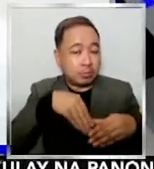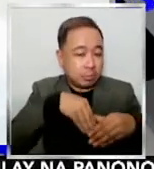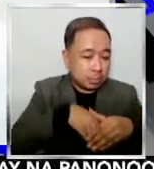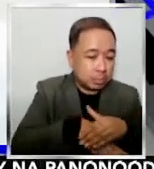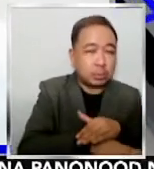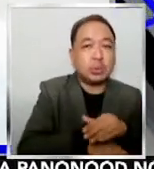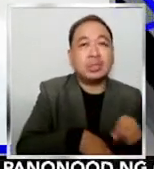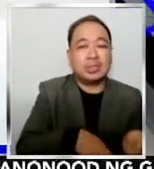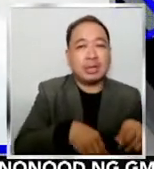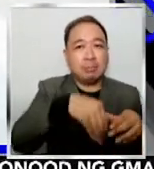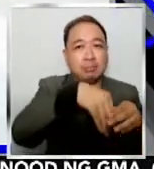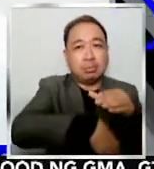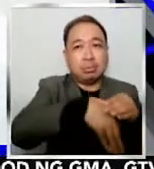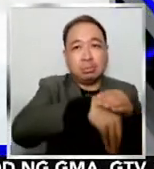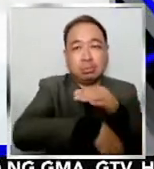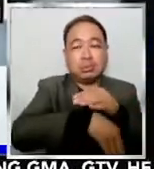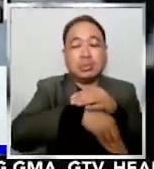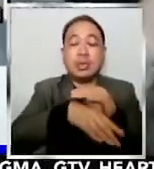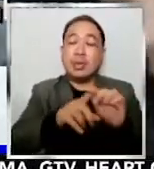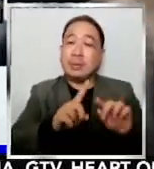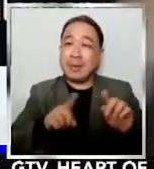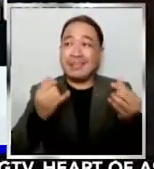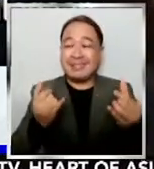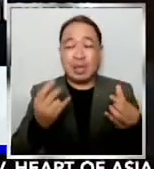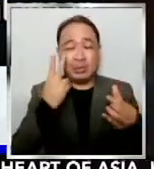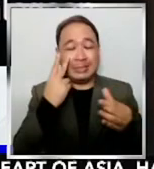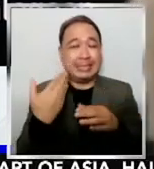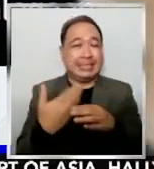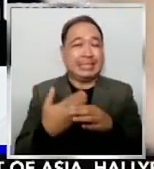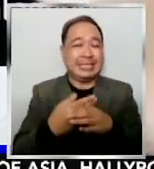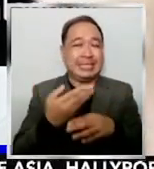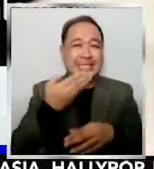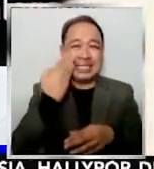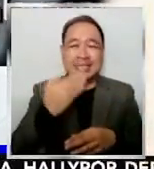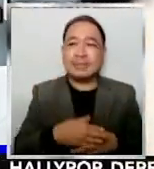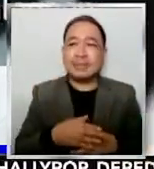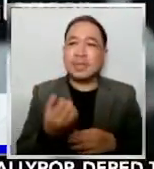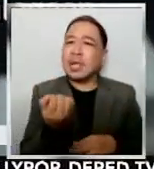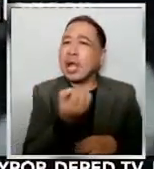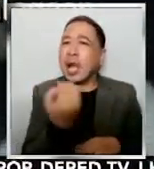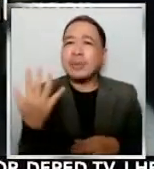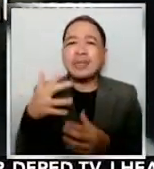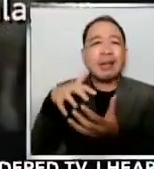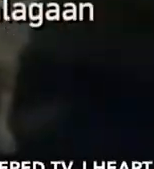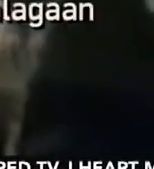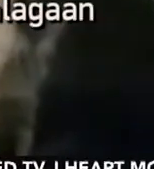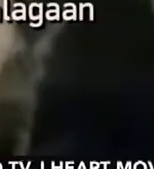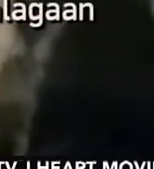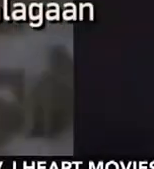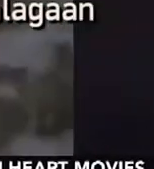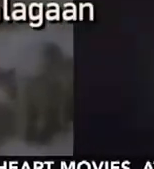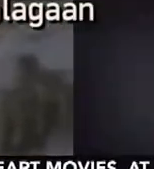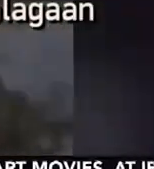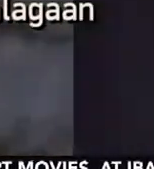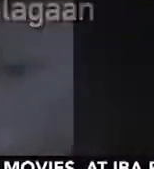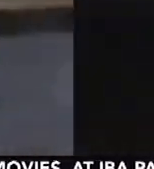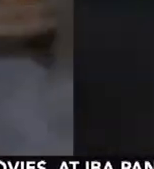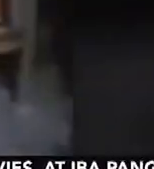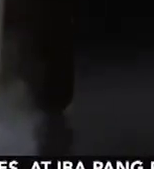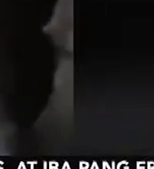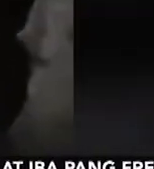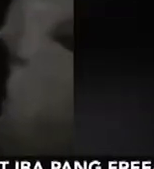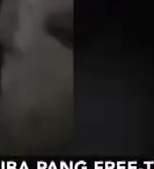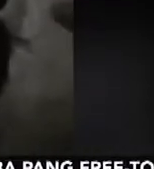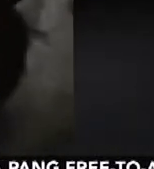drain. Nangangamoy ngayon. Ilang aso at pusa lang ba dapat yung inaalagaan ng isang residente dyan sa area?